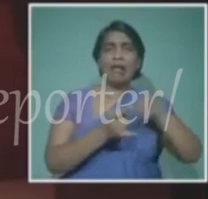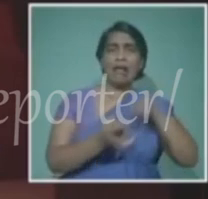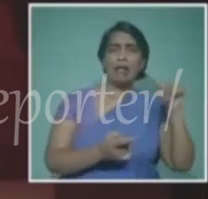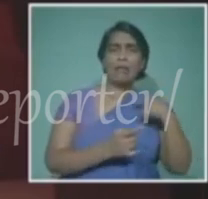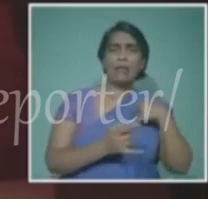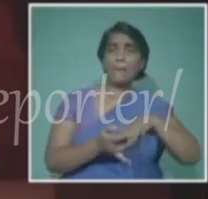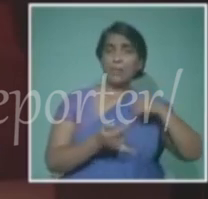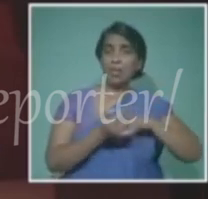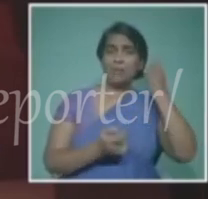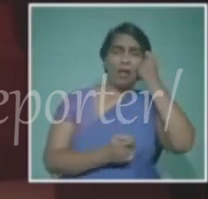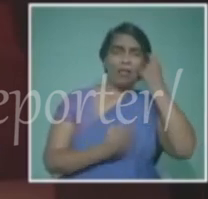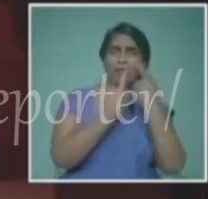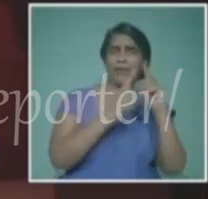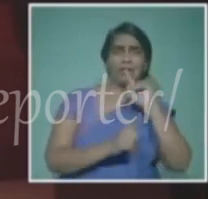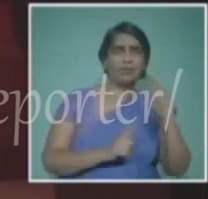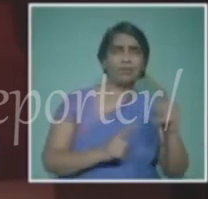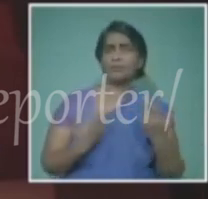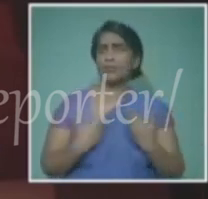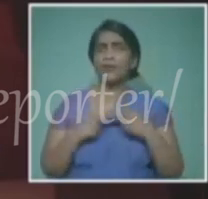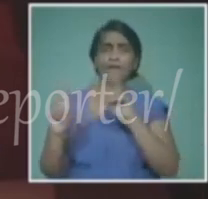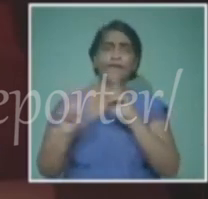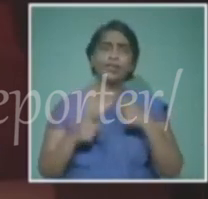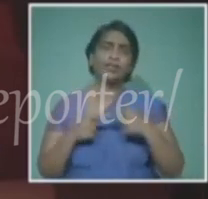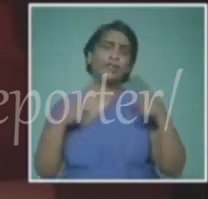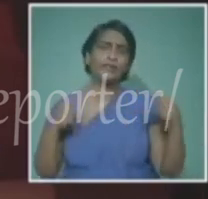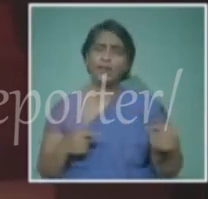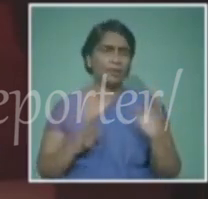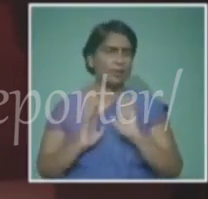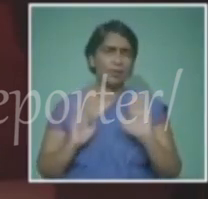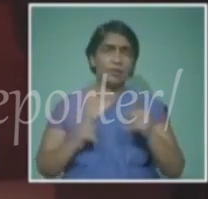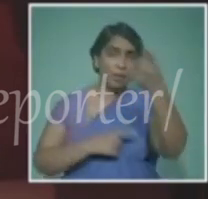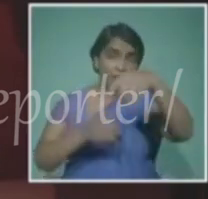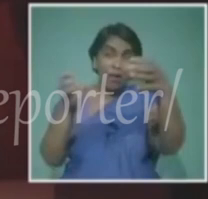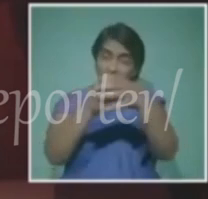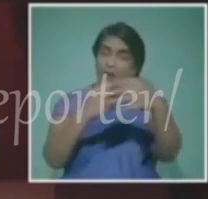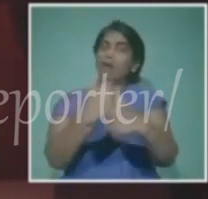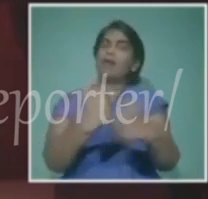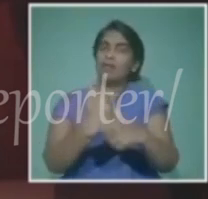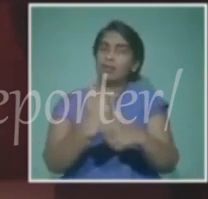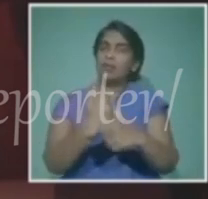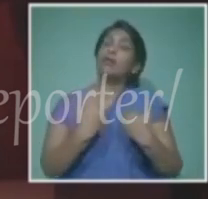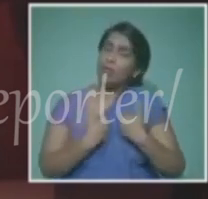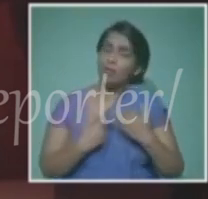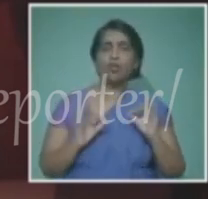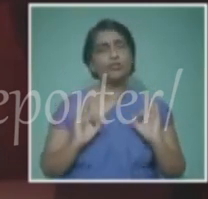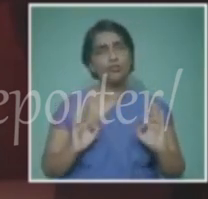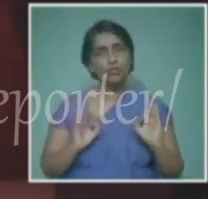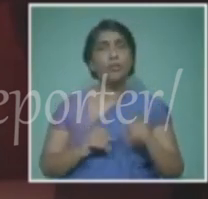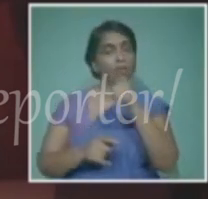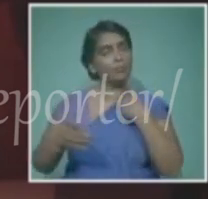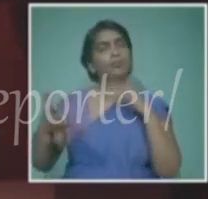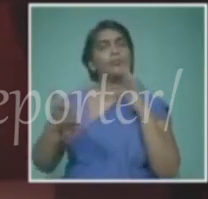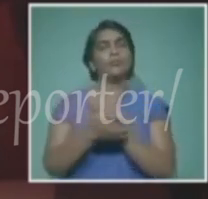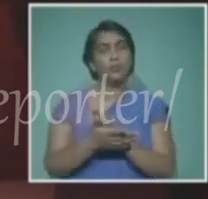වසම් මහලේකම්තුමා තව එකක් කියන්නේයි, අපි 22කට විරුද්ධයි කියන්නේ. එහෙම නෙමෙයි, ඔතන හදාගන්න අපි සූදානම් ඔබතුමත්